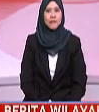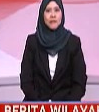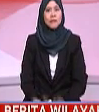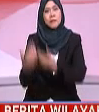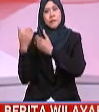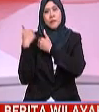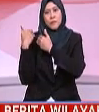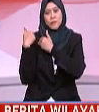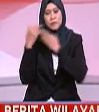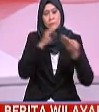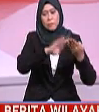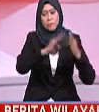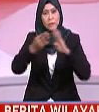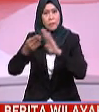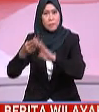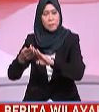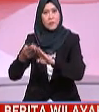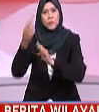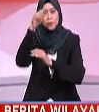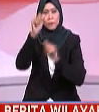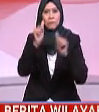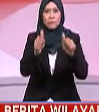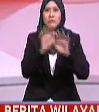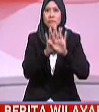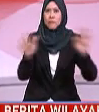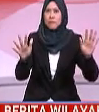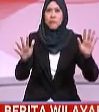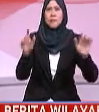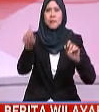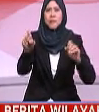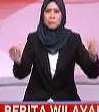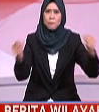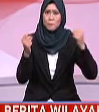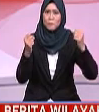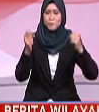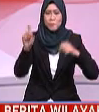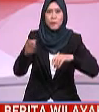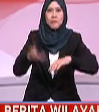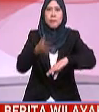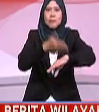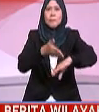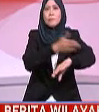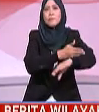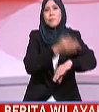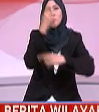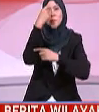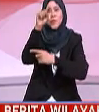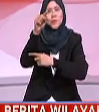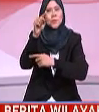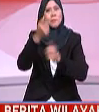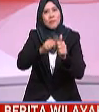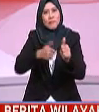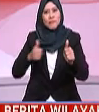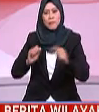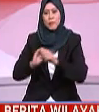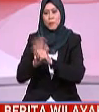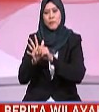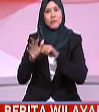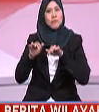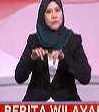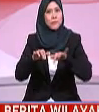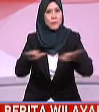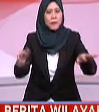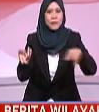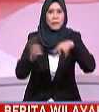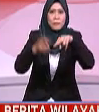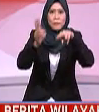Peranan sesebuah komuniti sebagai pejuang barisan hadapan perlu diperkasa dan ditingkatkan dalam menangani penularan jangkitan COVID-19.